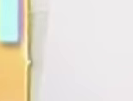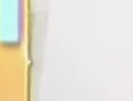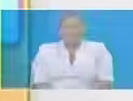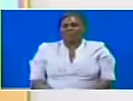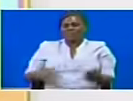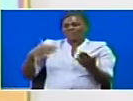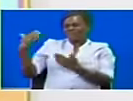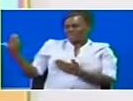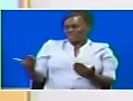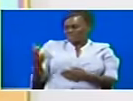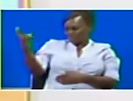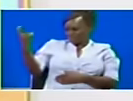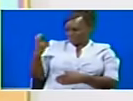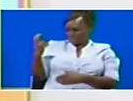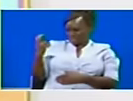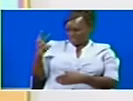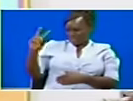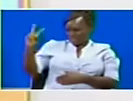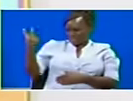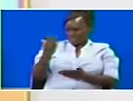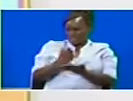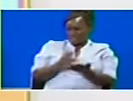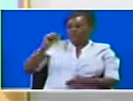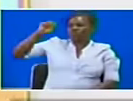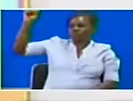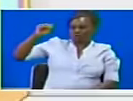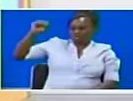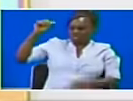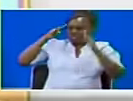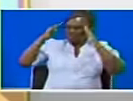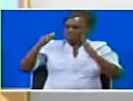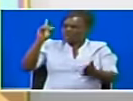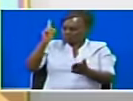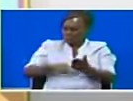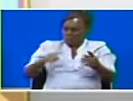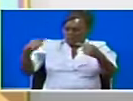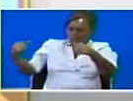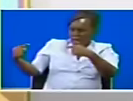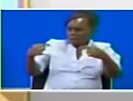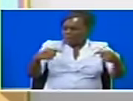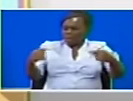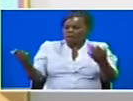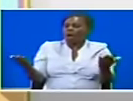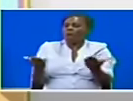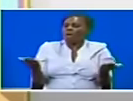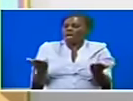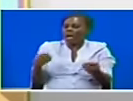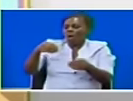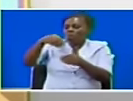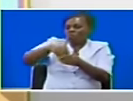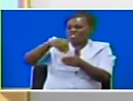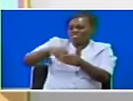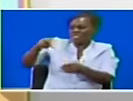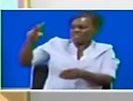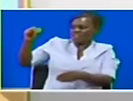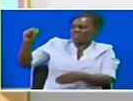Karibu mtazamaji, tunaingia sasa katika sehemu yetu ya darubini ya siasa tukiwa tunaangazia vuta ni kuvuta ambayo inashuhudiwa au inakisiwa kuwa katika